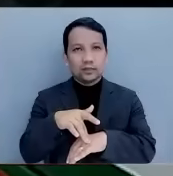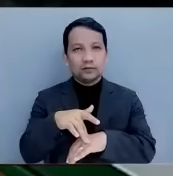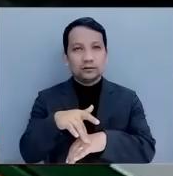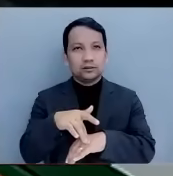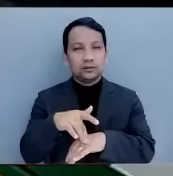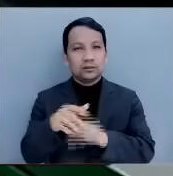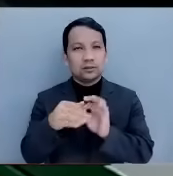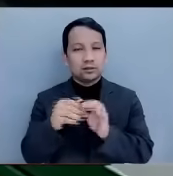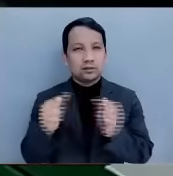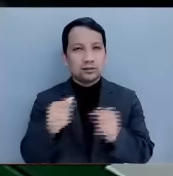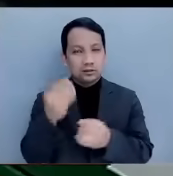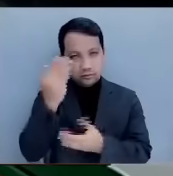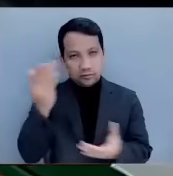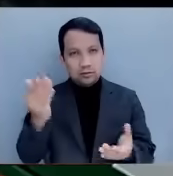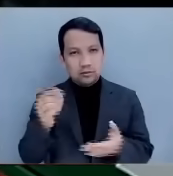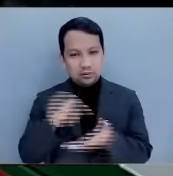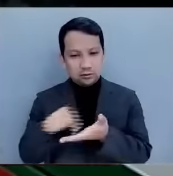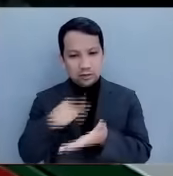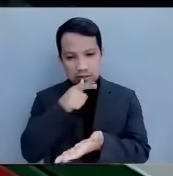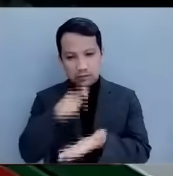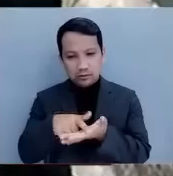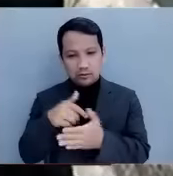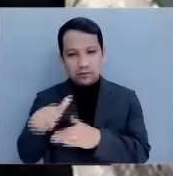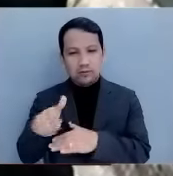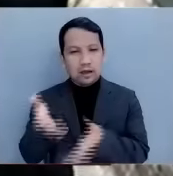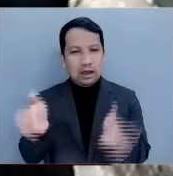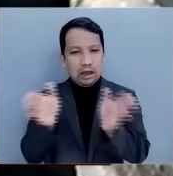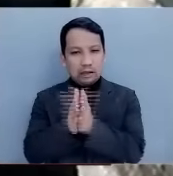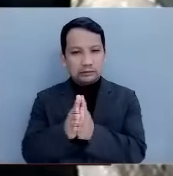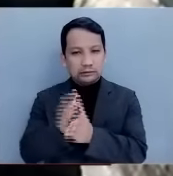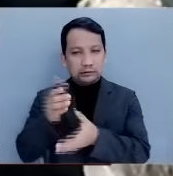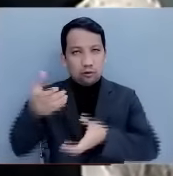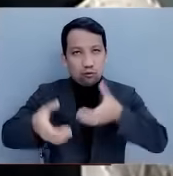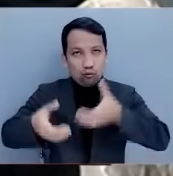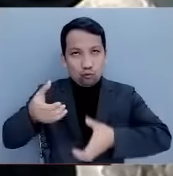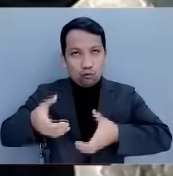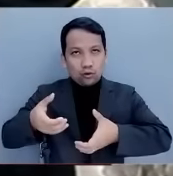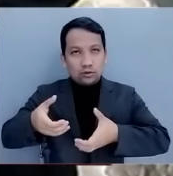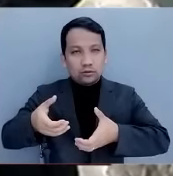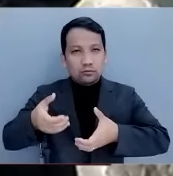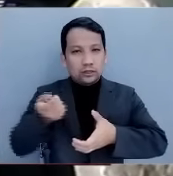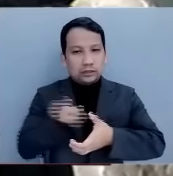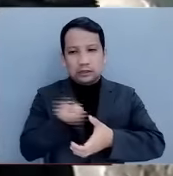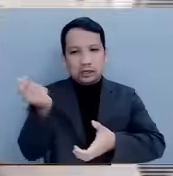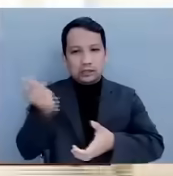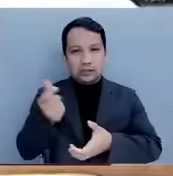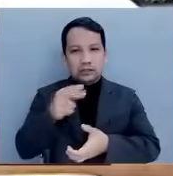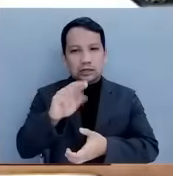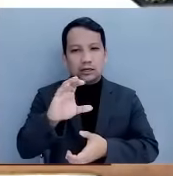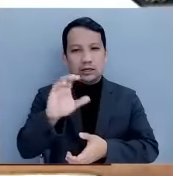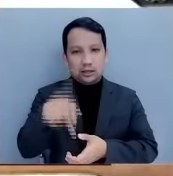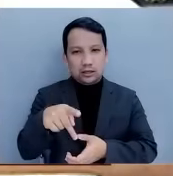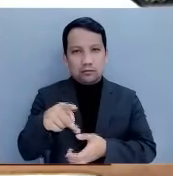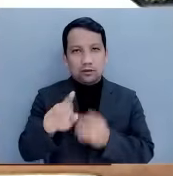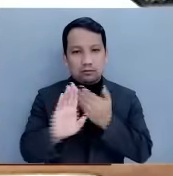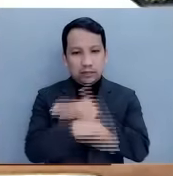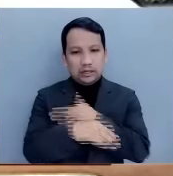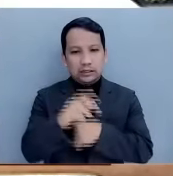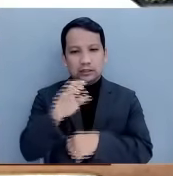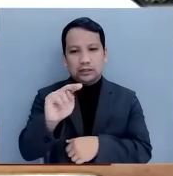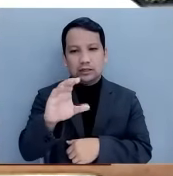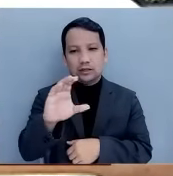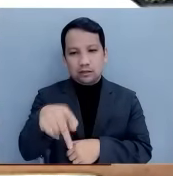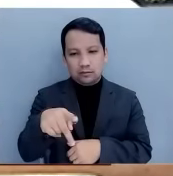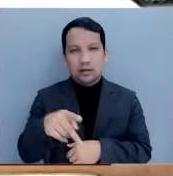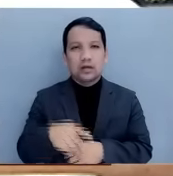sila sa Office of the Solicitor General para hilingin sa Korte Suprema na alisin ang suspension sa NCAP. Before naman, noong may